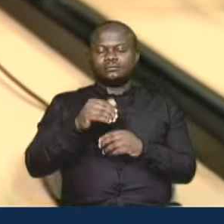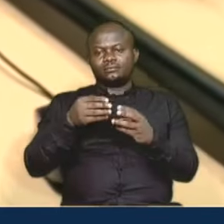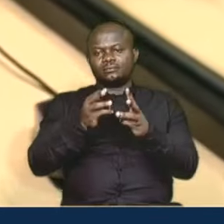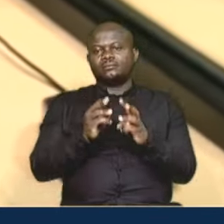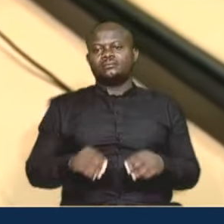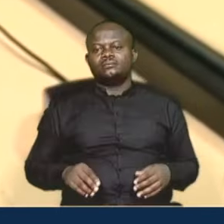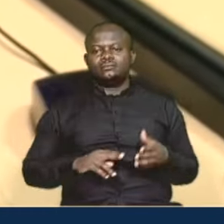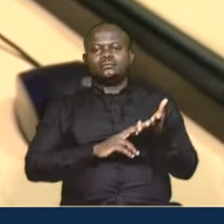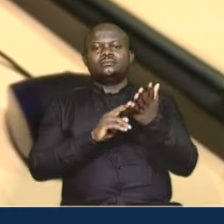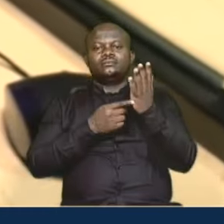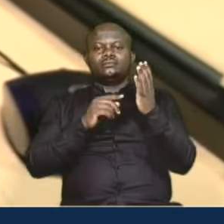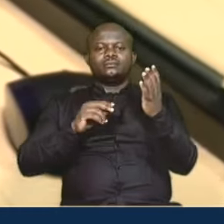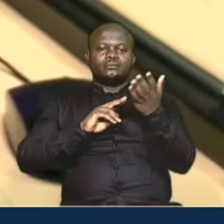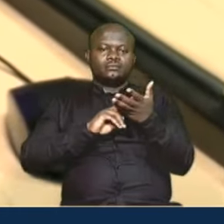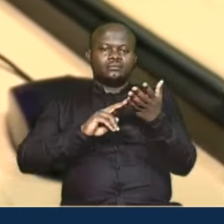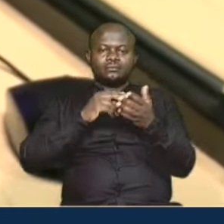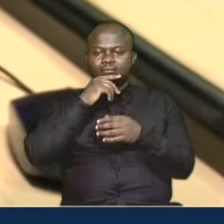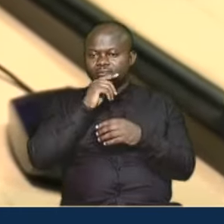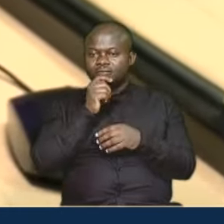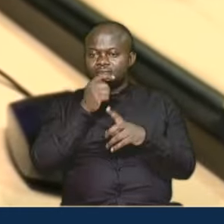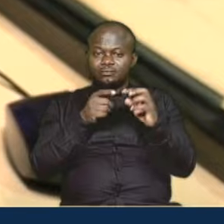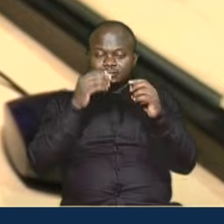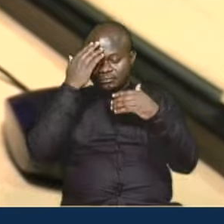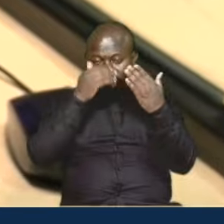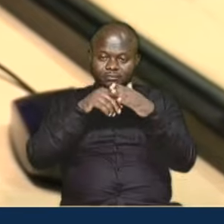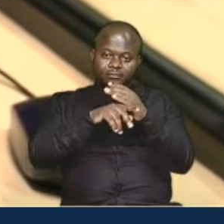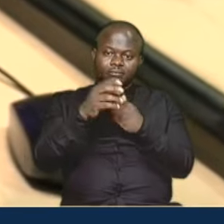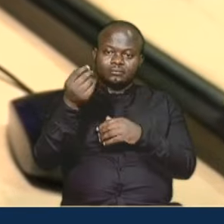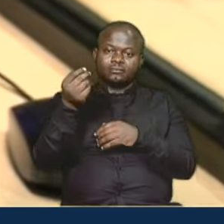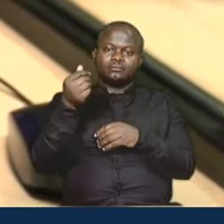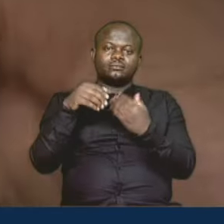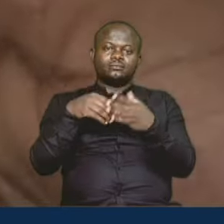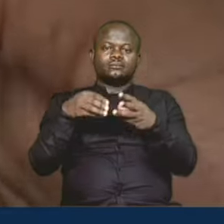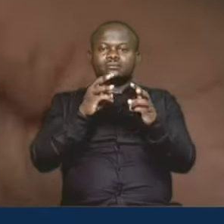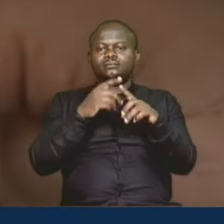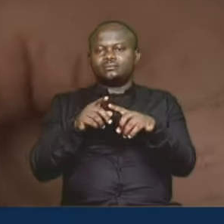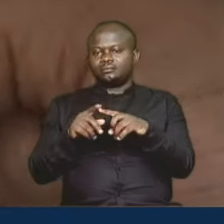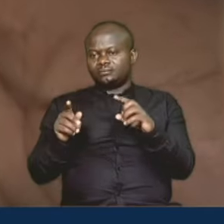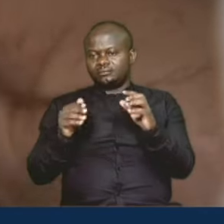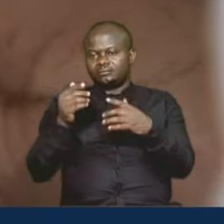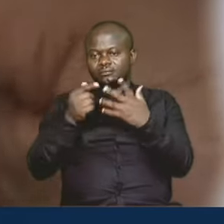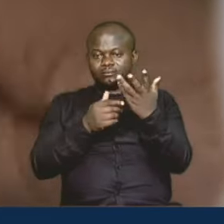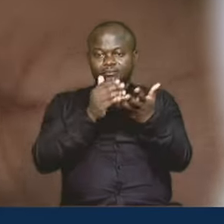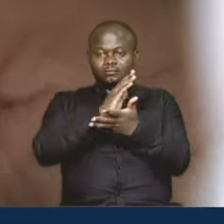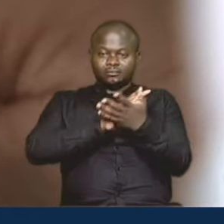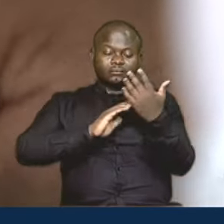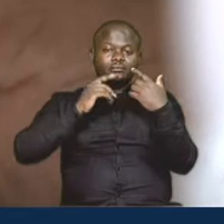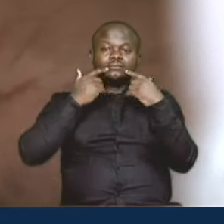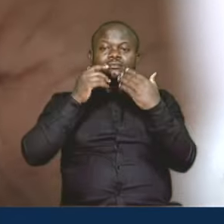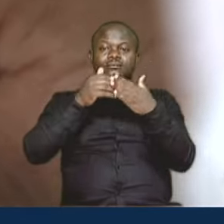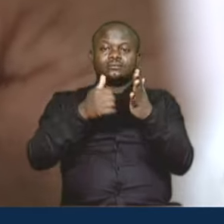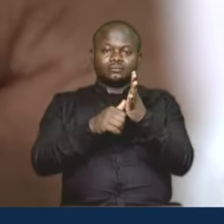imbuga nkoranyambaga bagenda biyongera bitewe ahanini n'uko zisigaye zinjiza amafaranga mu buryo bunyuranye. Ahanini naho bamwe basanga hari